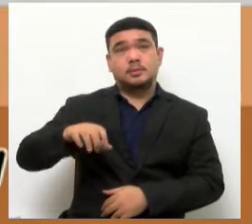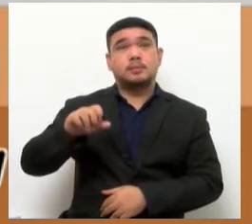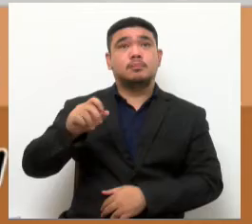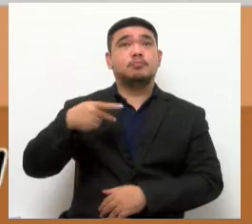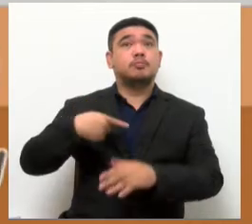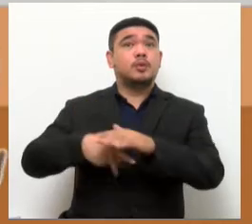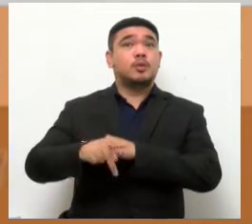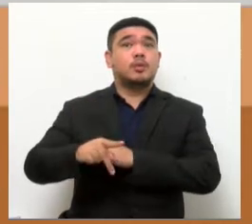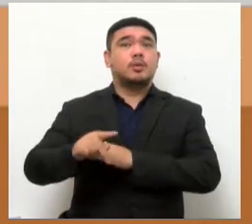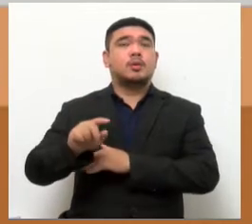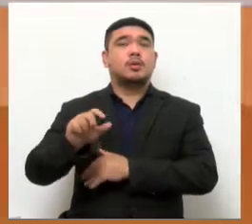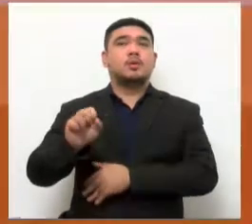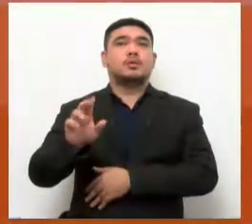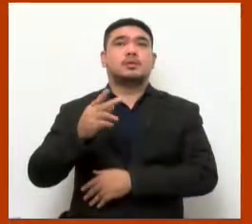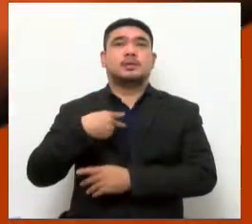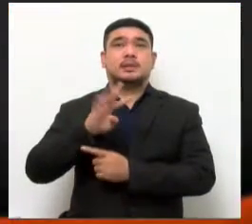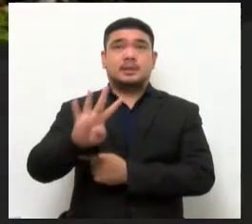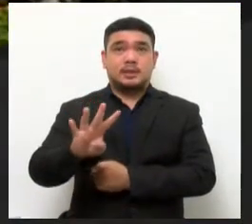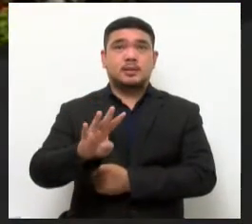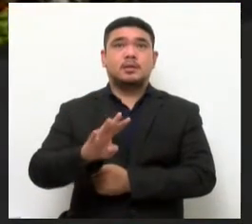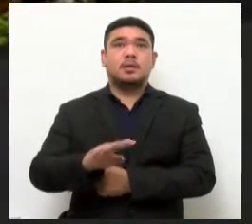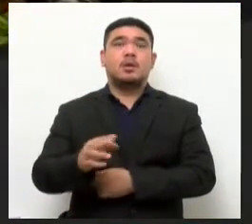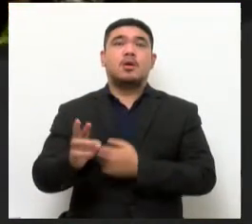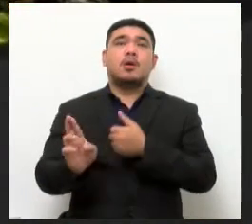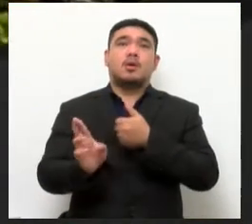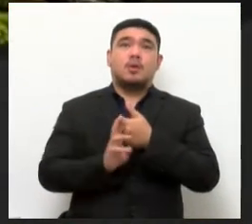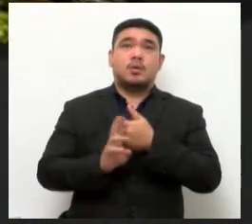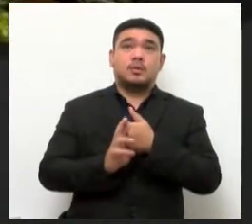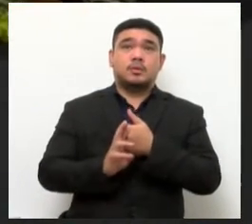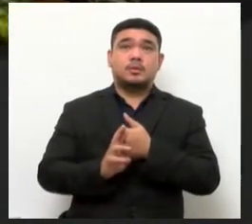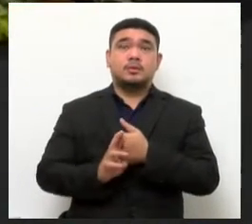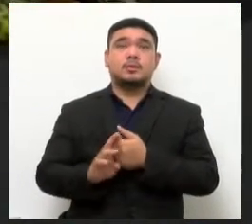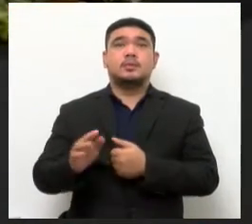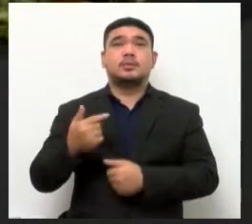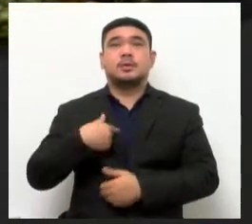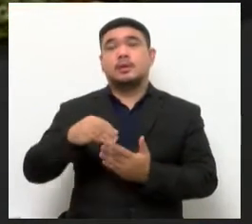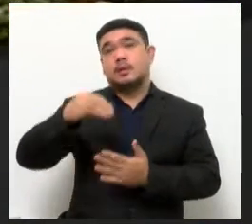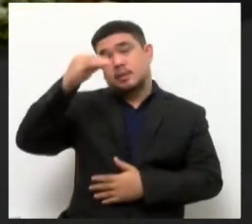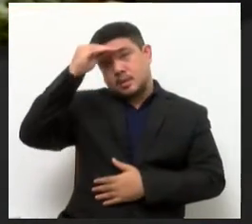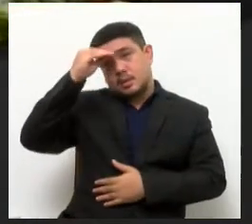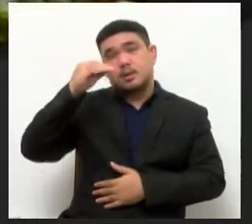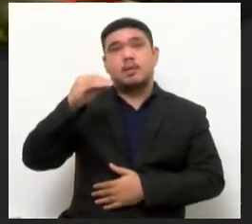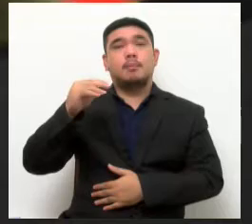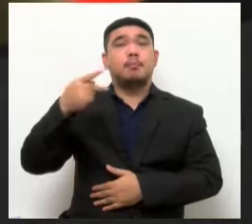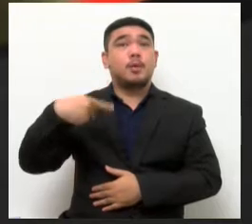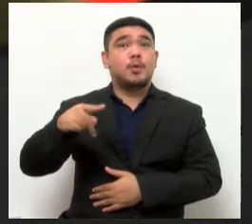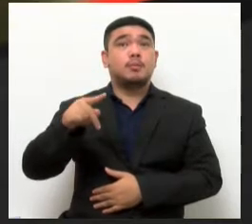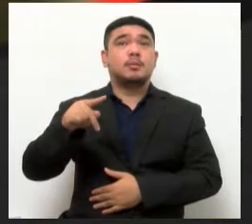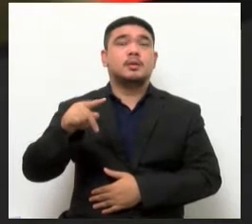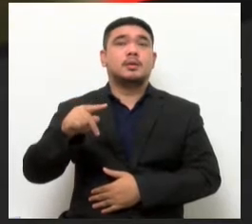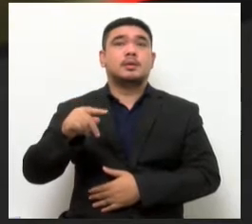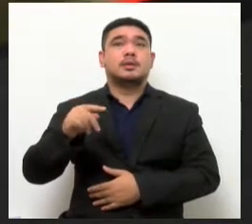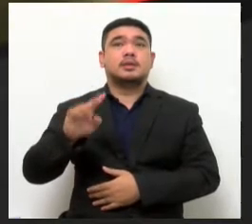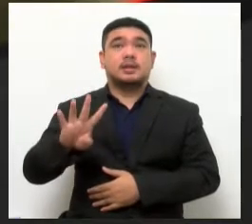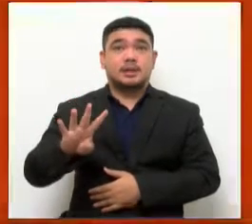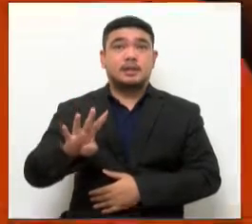ถมศึกษานครราชสีมาเขต4พร้อมด้วยรองผู้อำนวยการสำนักงานเขตพื้นที่การศึกษาประถมศึกษานครราชสีมาเข